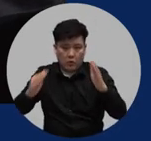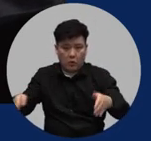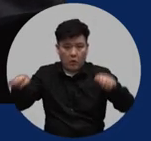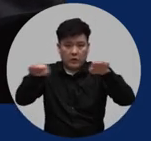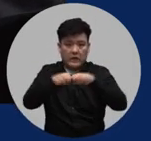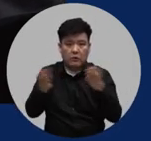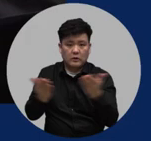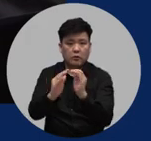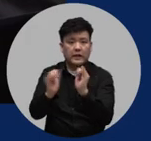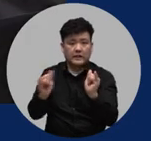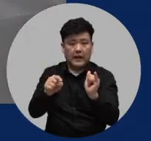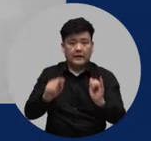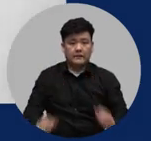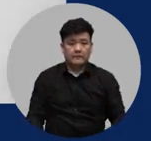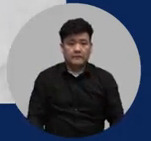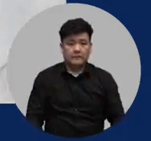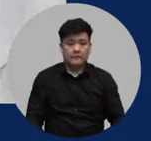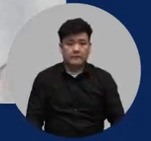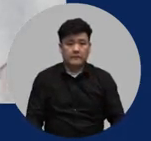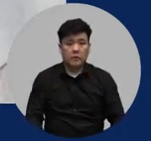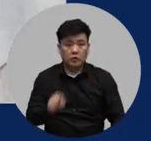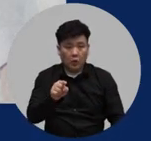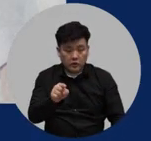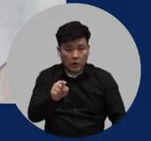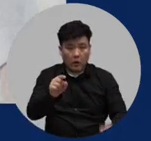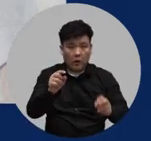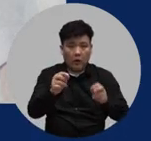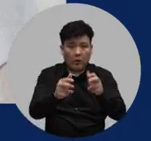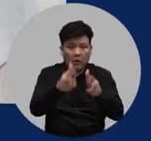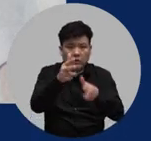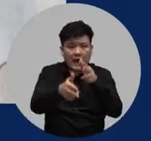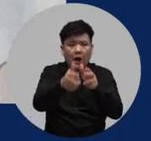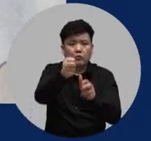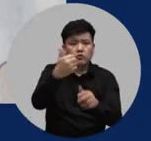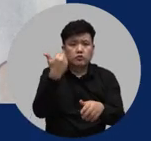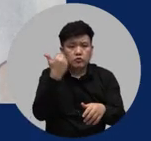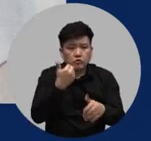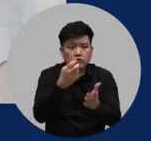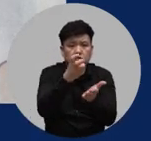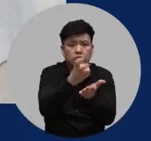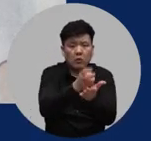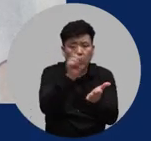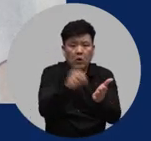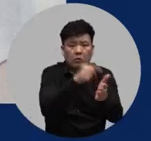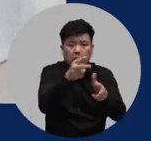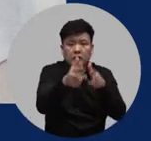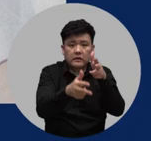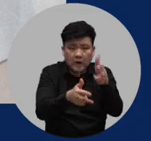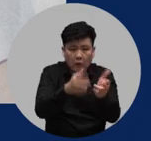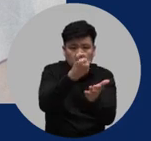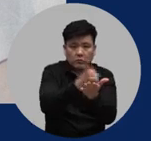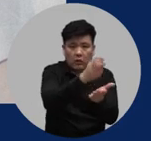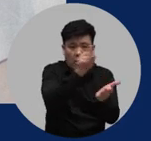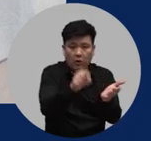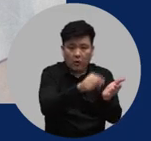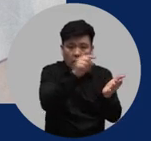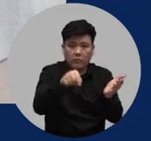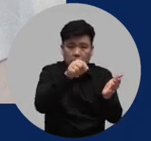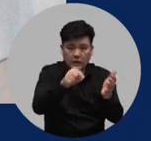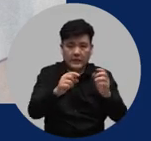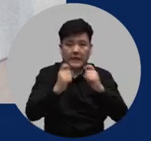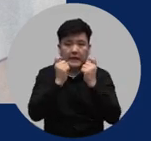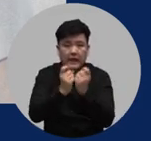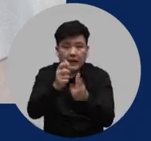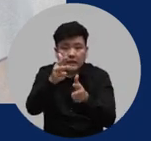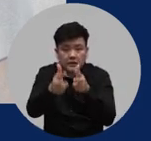공공기관 종사자입니다. 여기서 말하는 사업주는 법인 사업의 경우 법인 자체, 개인